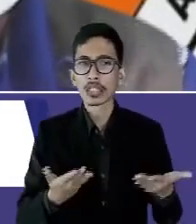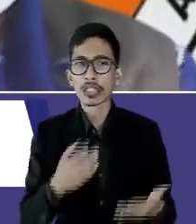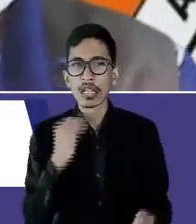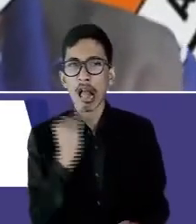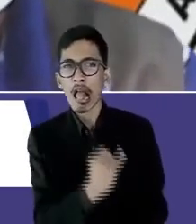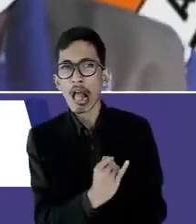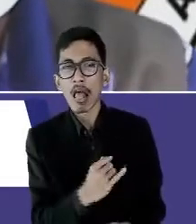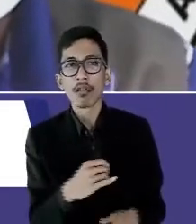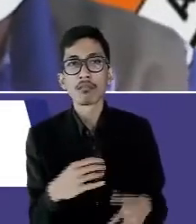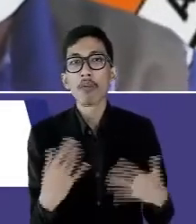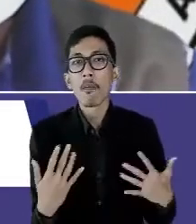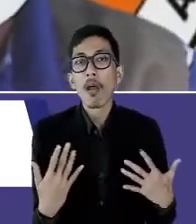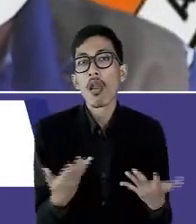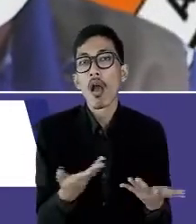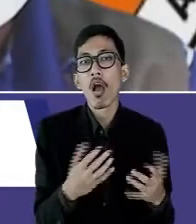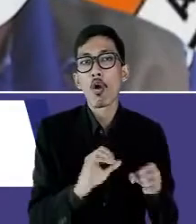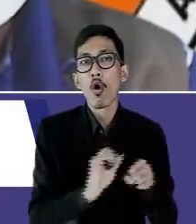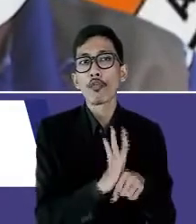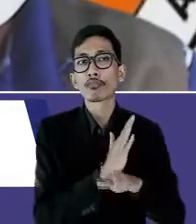yang lainnya. Silakan Pak Alpius.